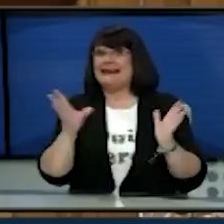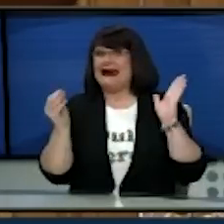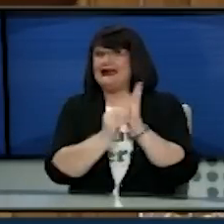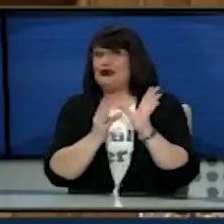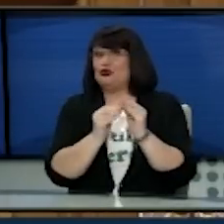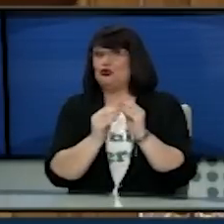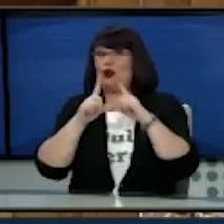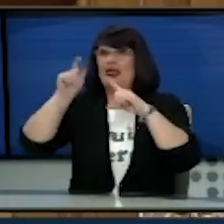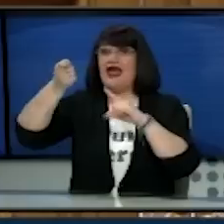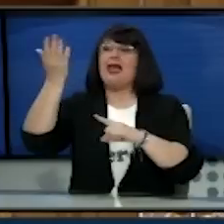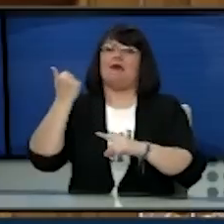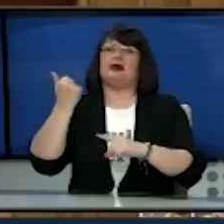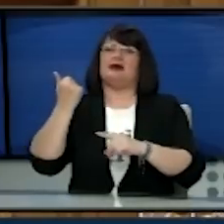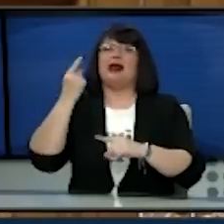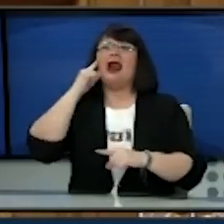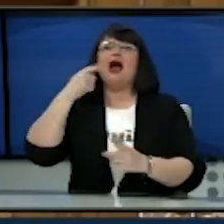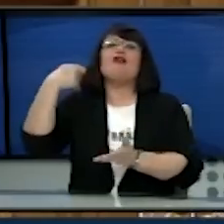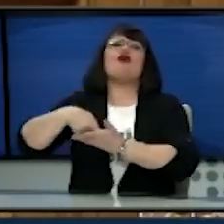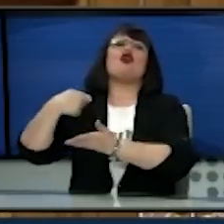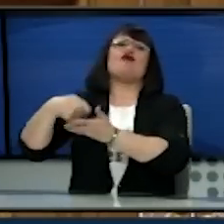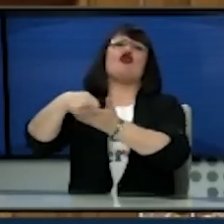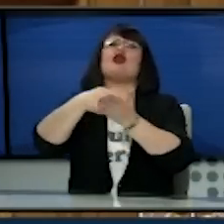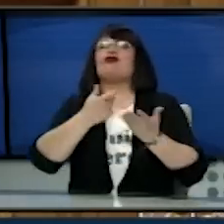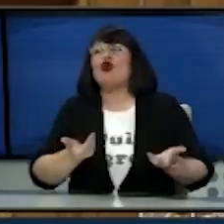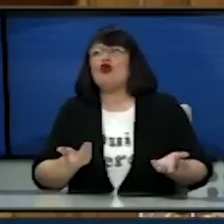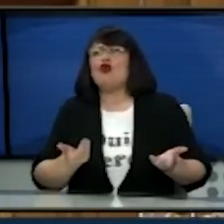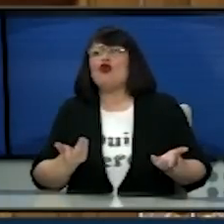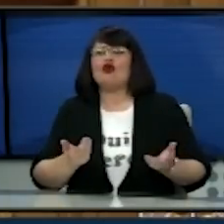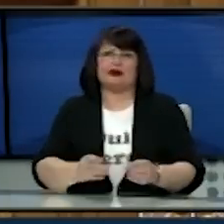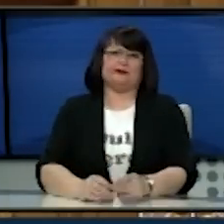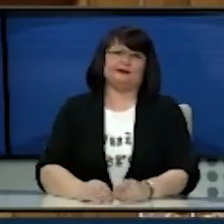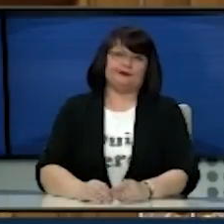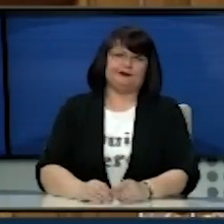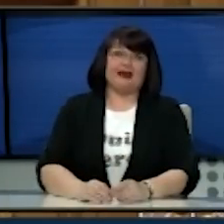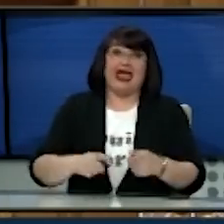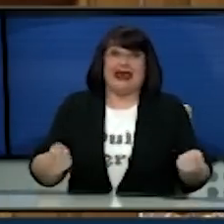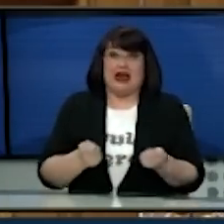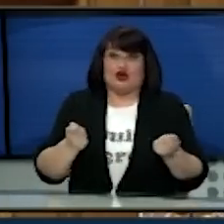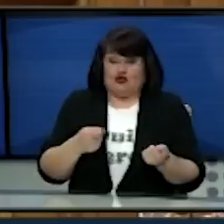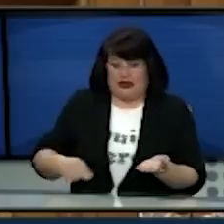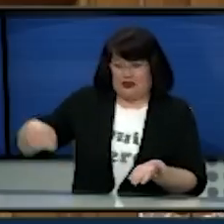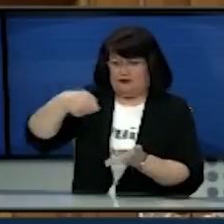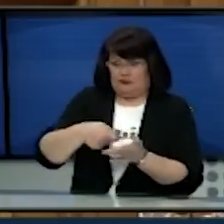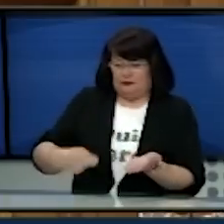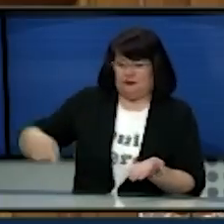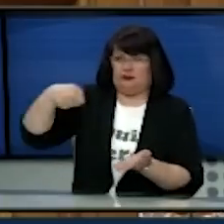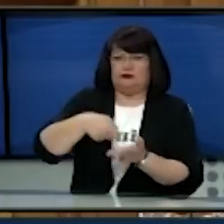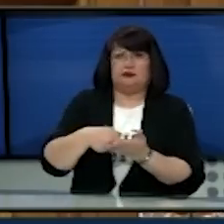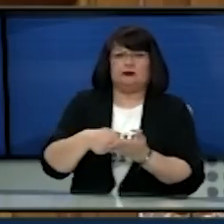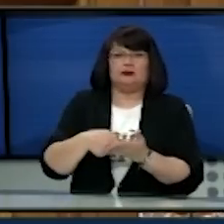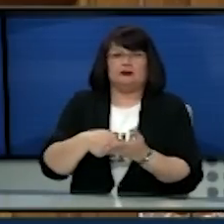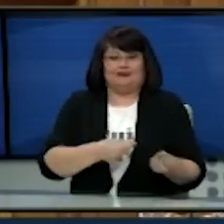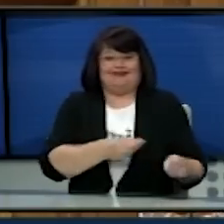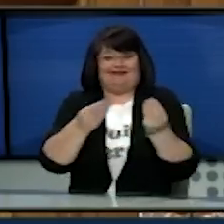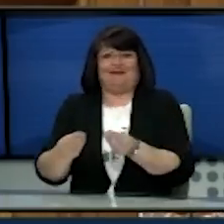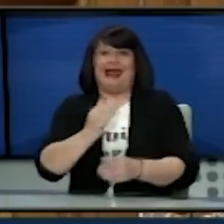αναπροσαρμογής. Και όχι μόνο αυτό. Τελικά μεταφέρεται στους εργαζόμενους που πληρώνουν τους φόρους και τις εκπτώσεις που